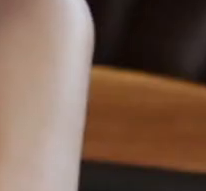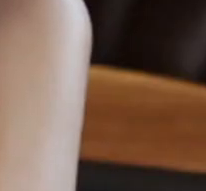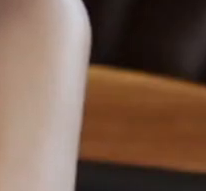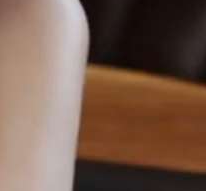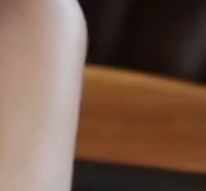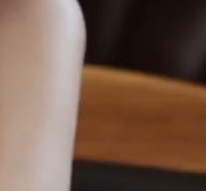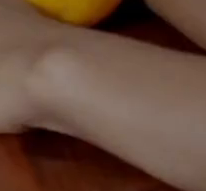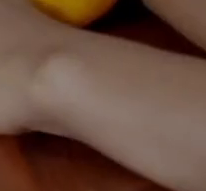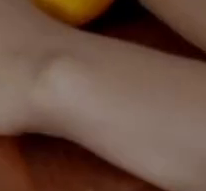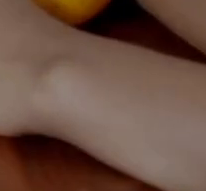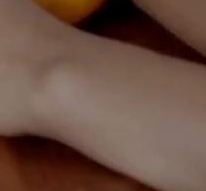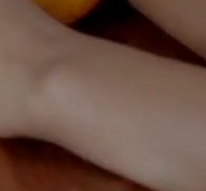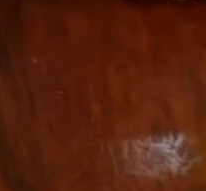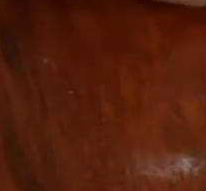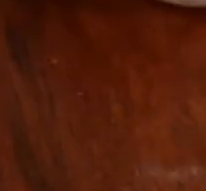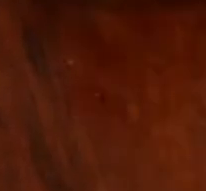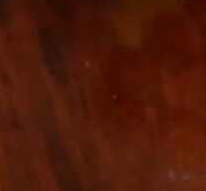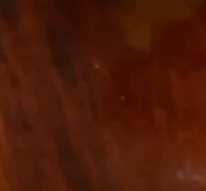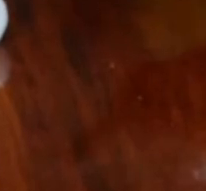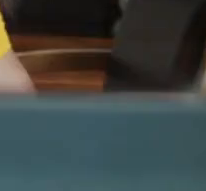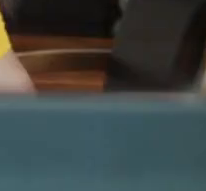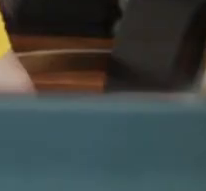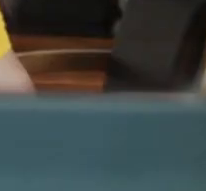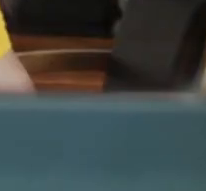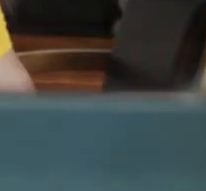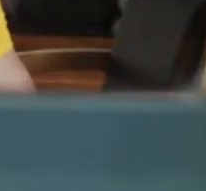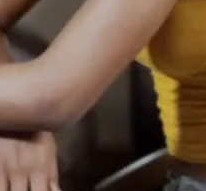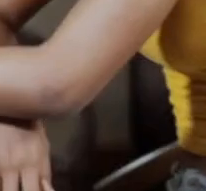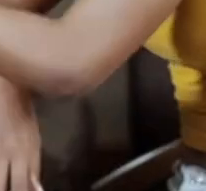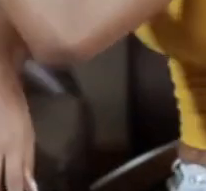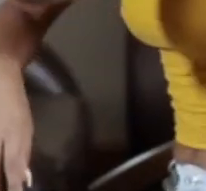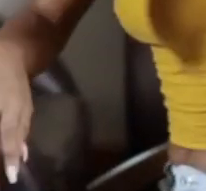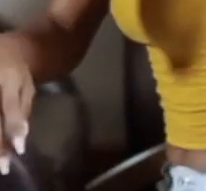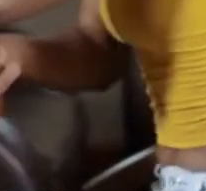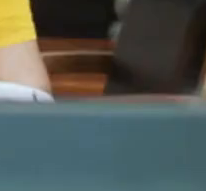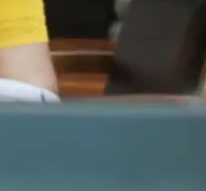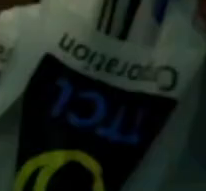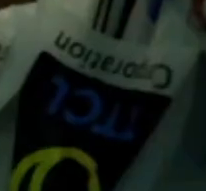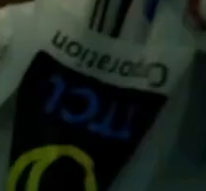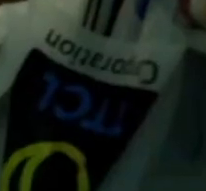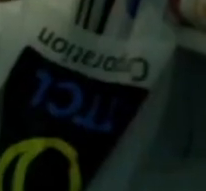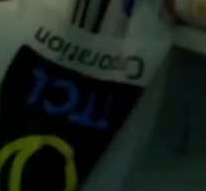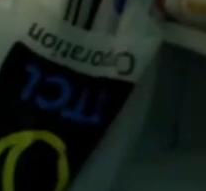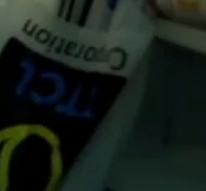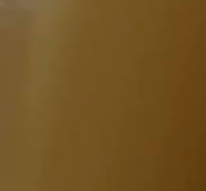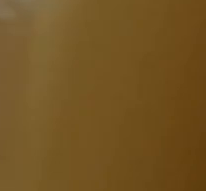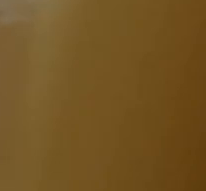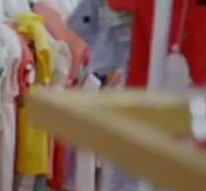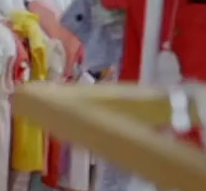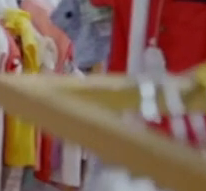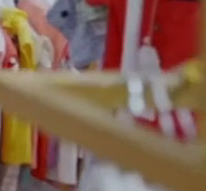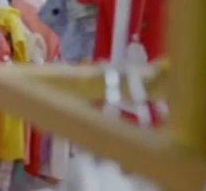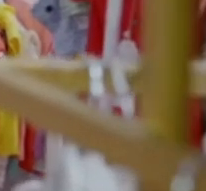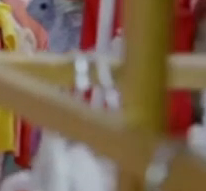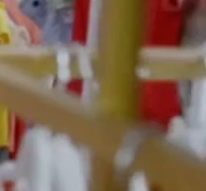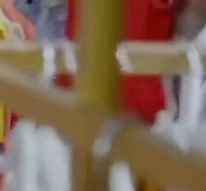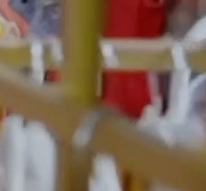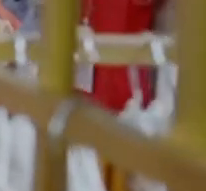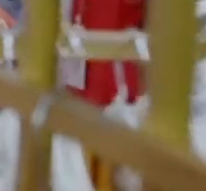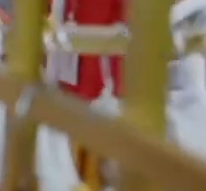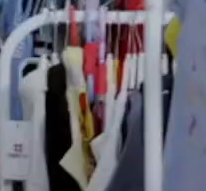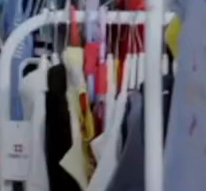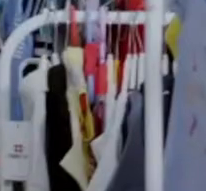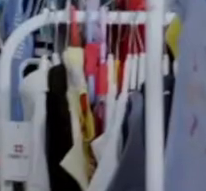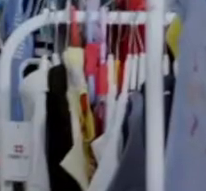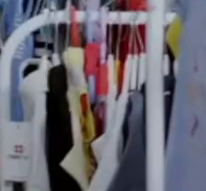la TTCL. Naweza kujitengenezea bando langu mwenyewe kutokana na kiasi chochote cha pesa nilicho nacho.